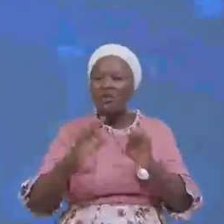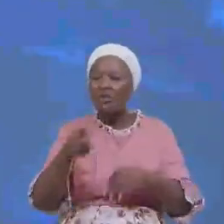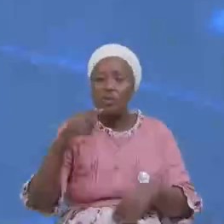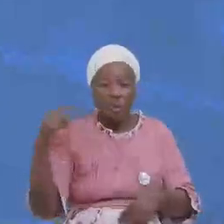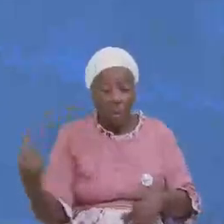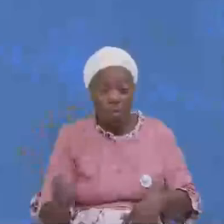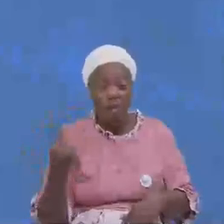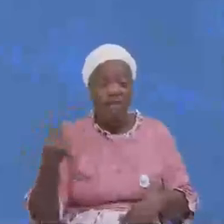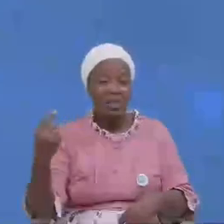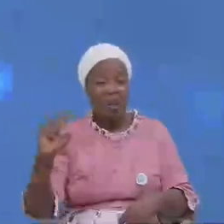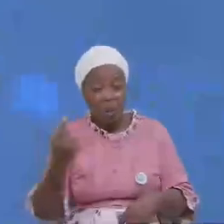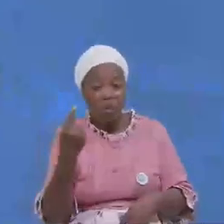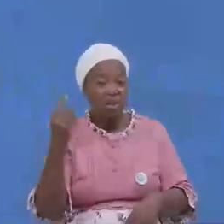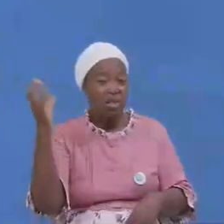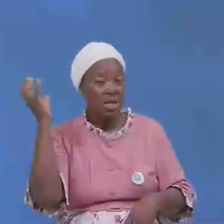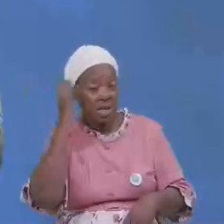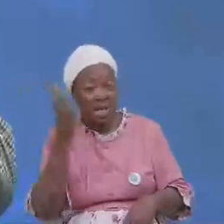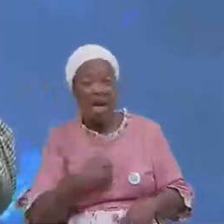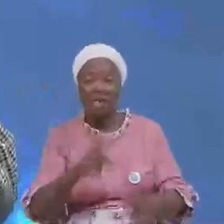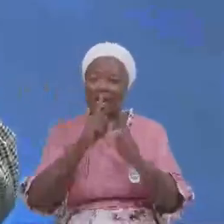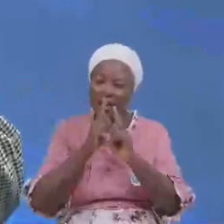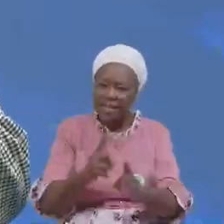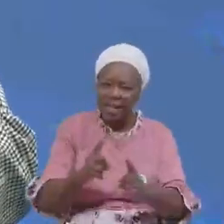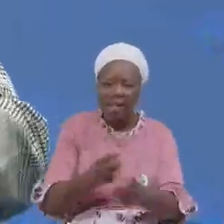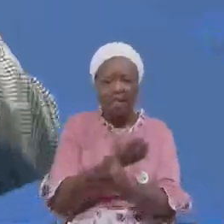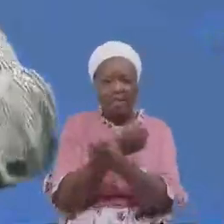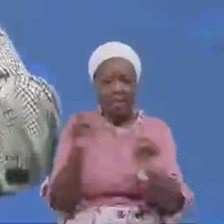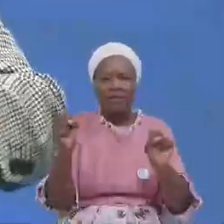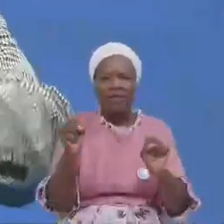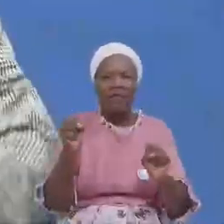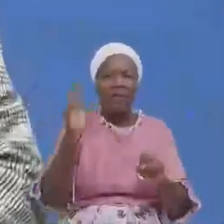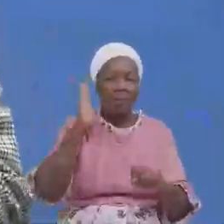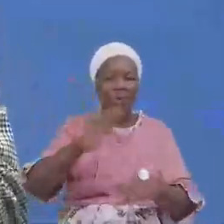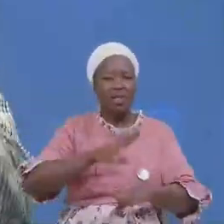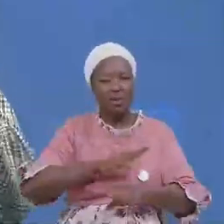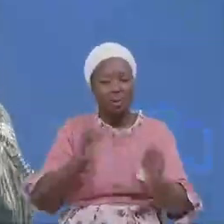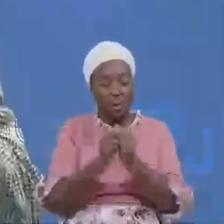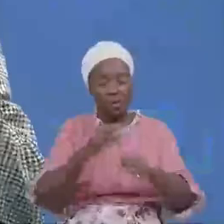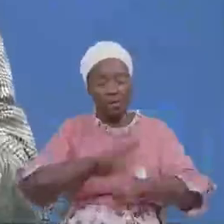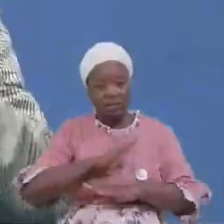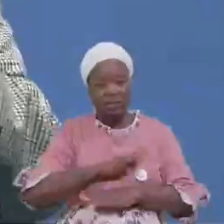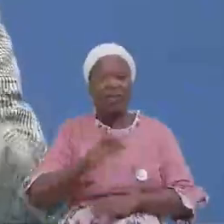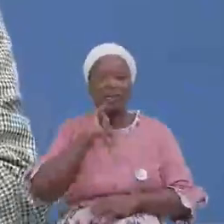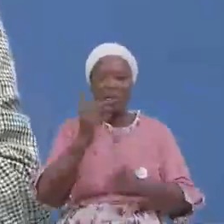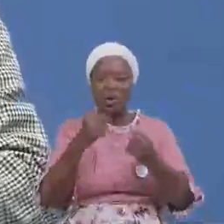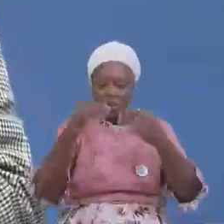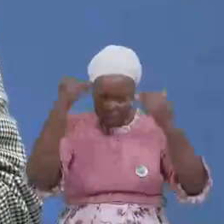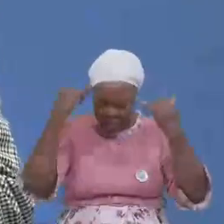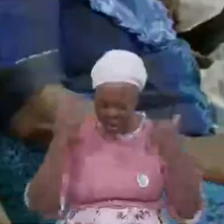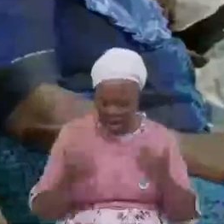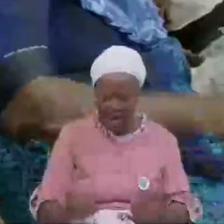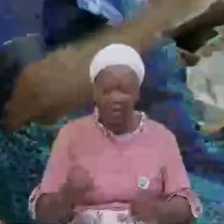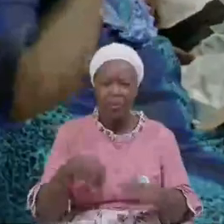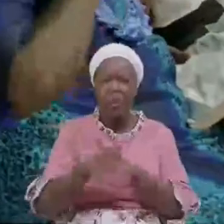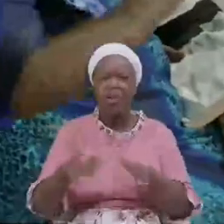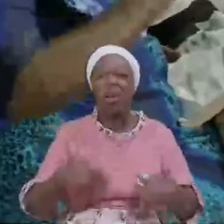seulement écouter et vous répondez, le salut va, la satisfaction viendra pour vous maintenant dans votre